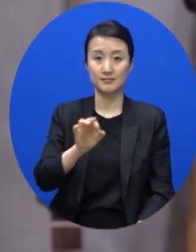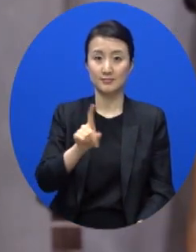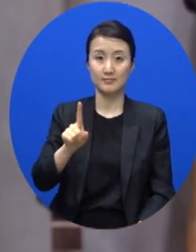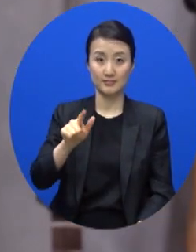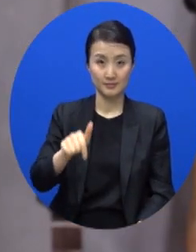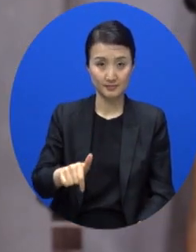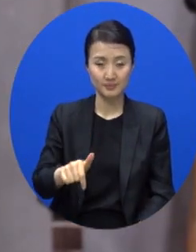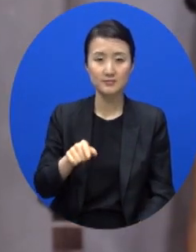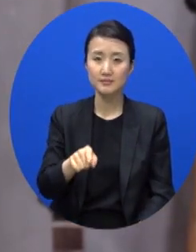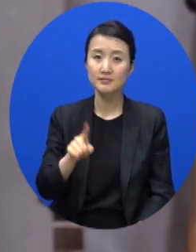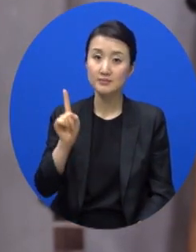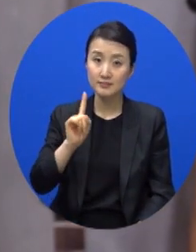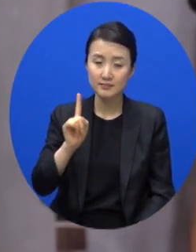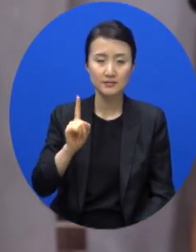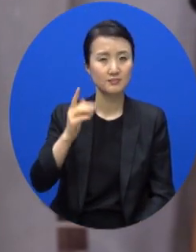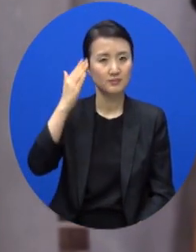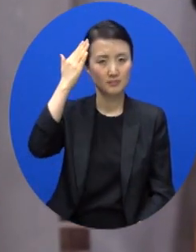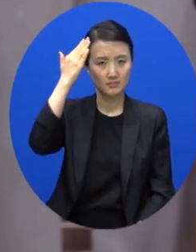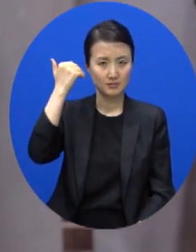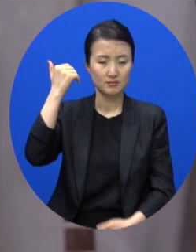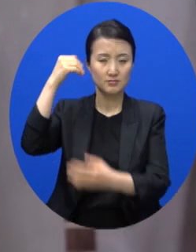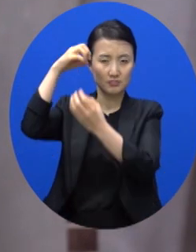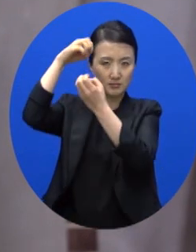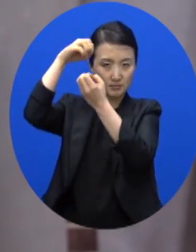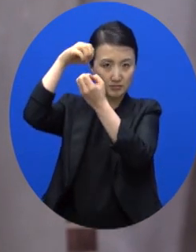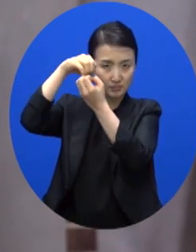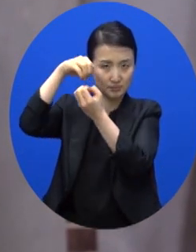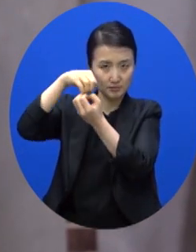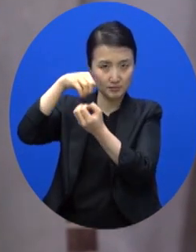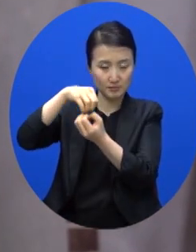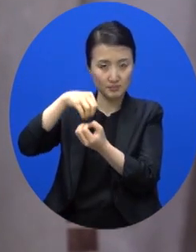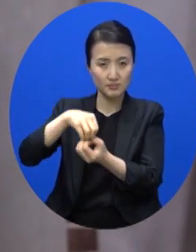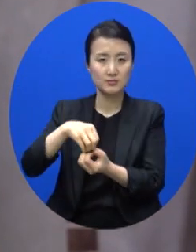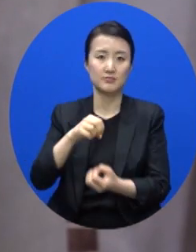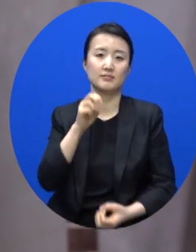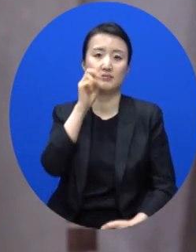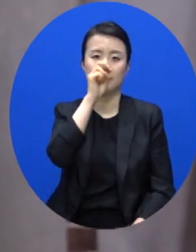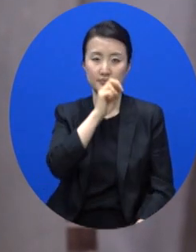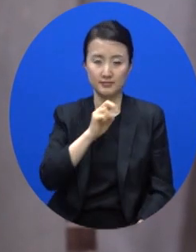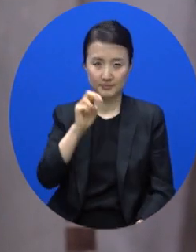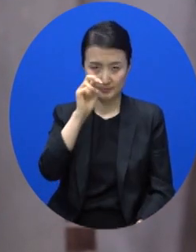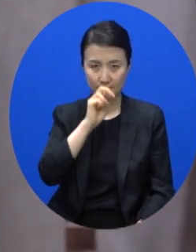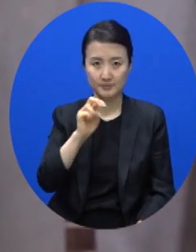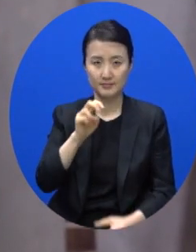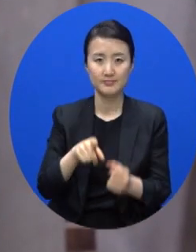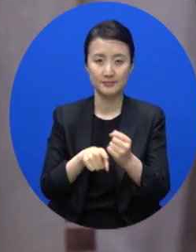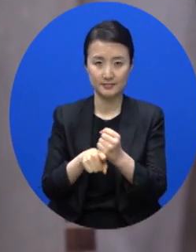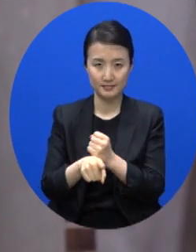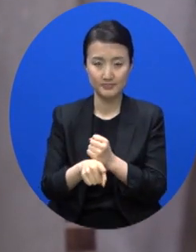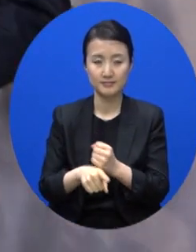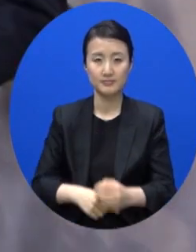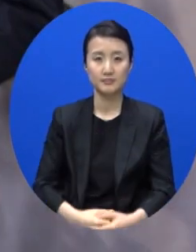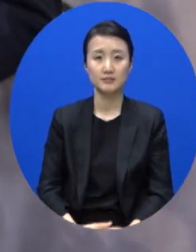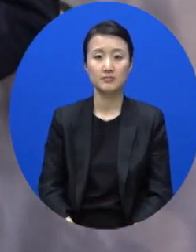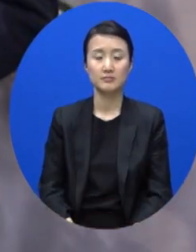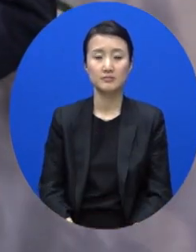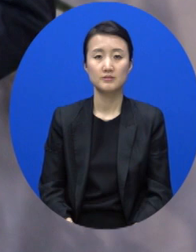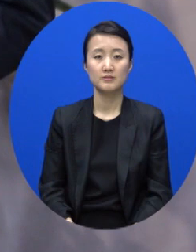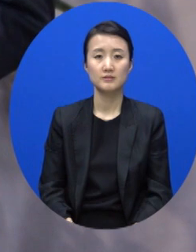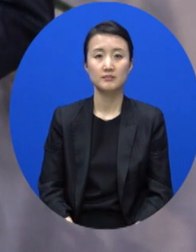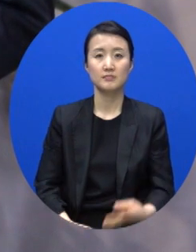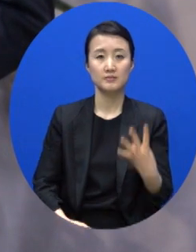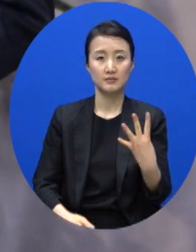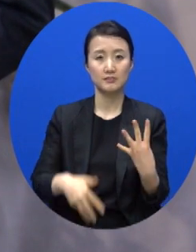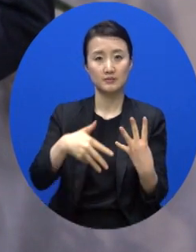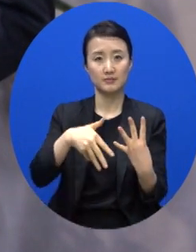우리나라 고유의 전통 음악이라는 뜻이죠.